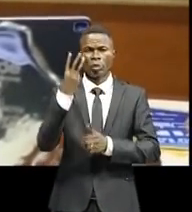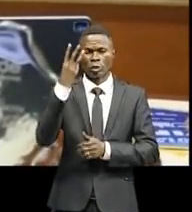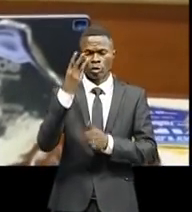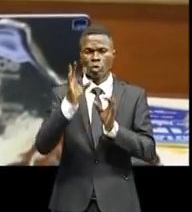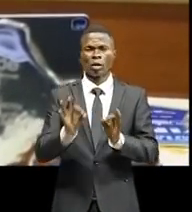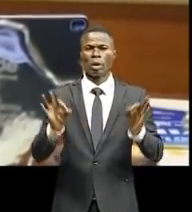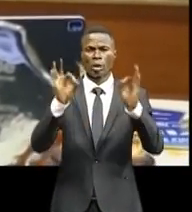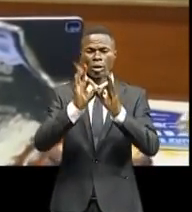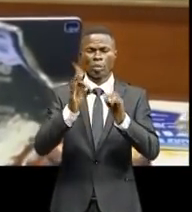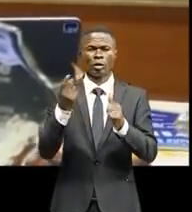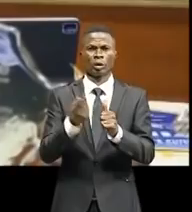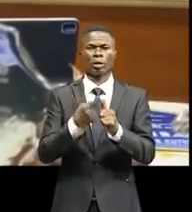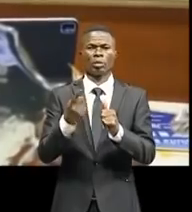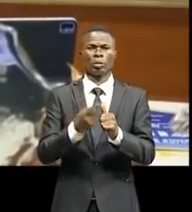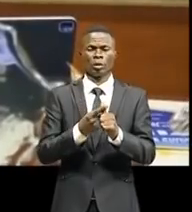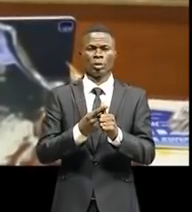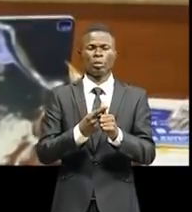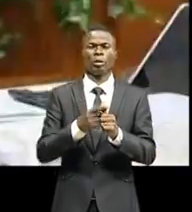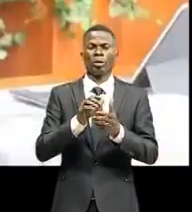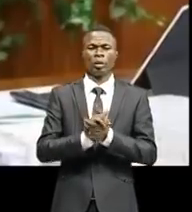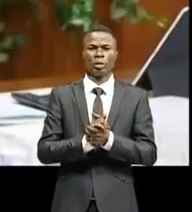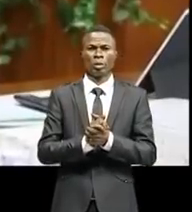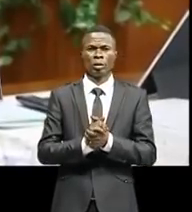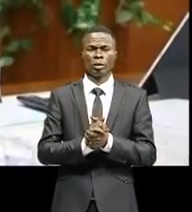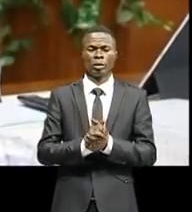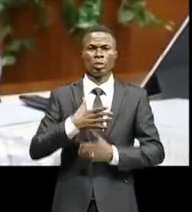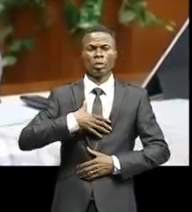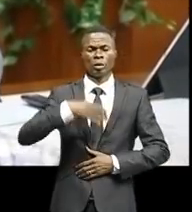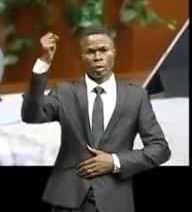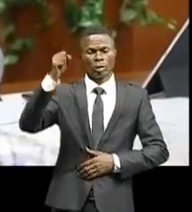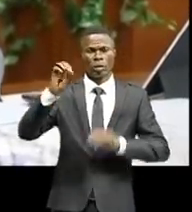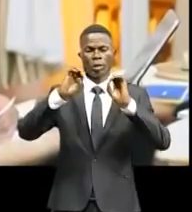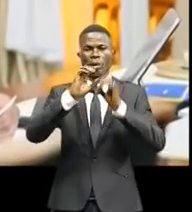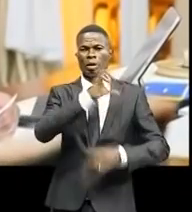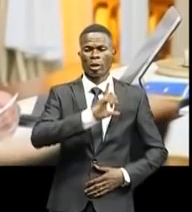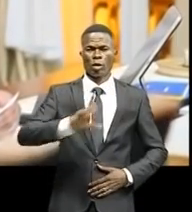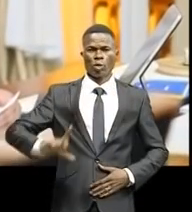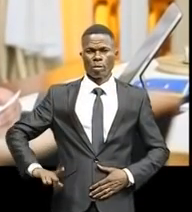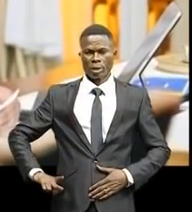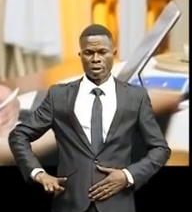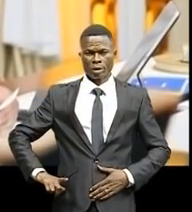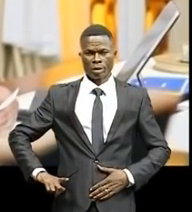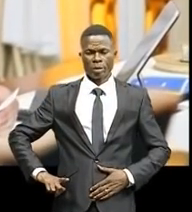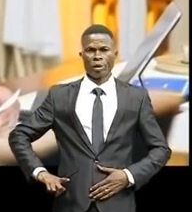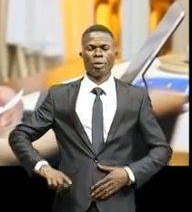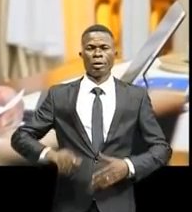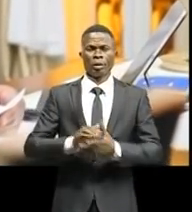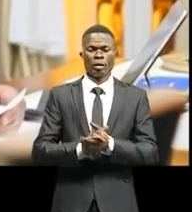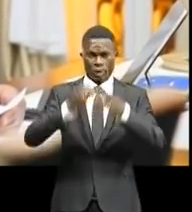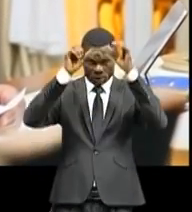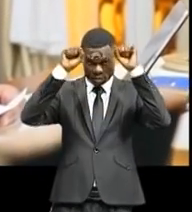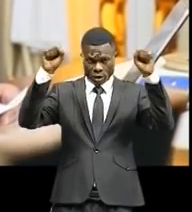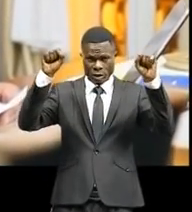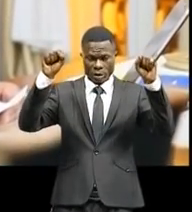principaux, à savoir 1. De la victoire de l'équipe nationale de football. Le président